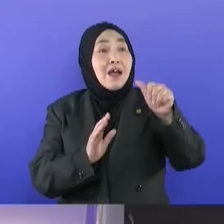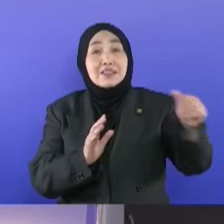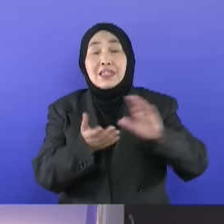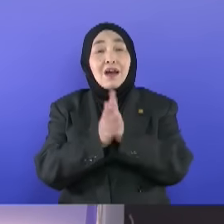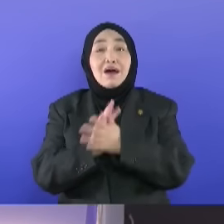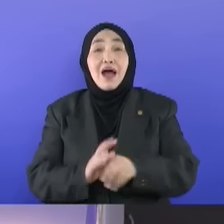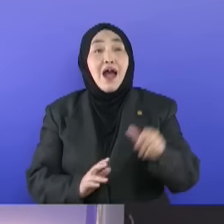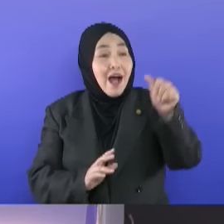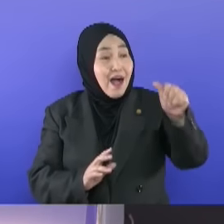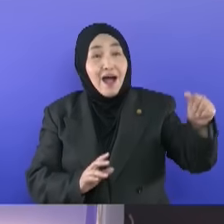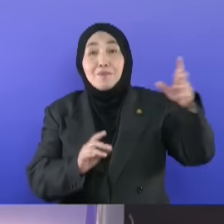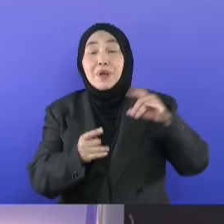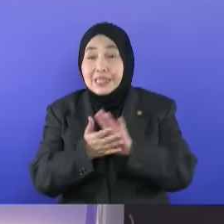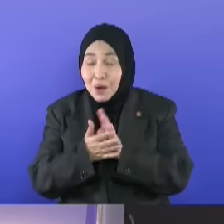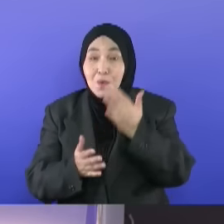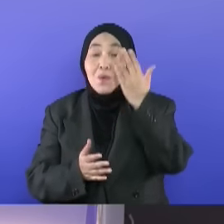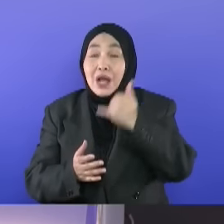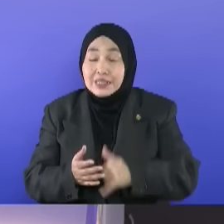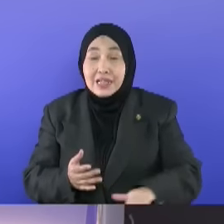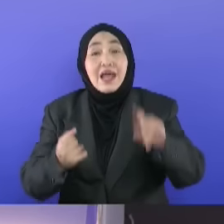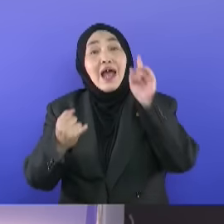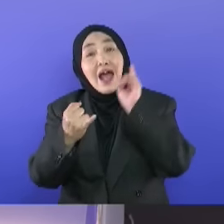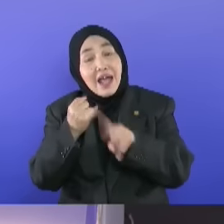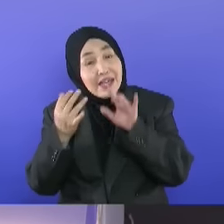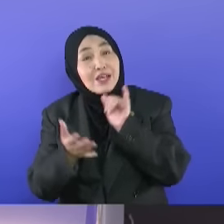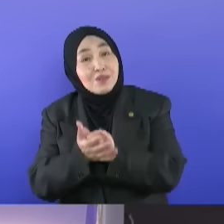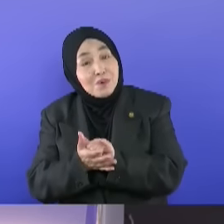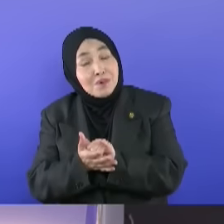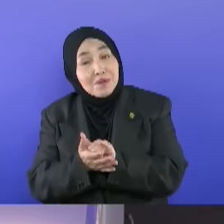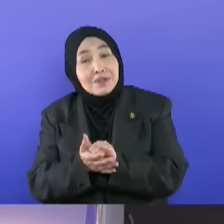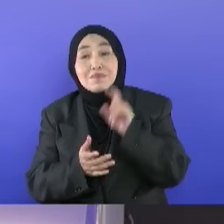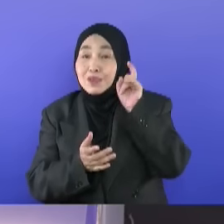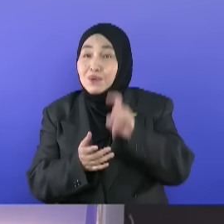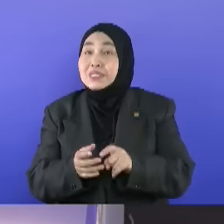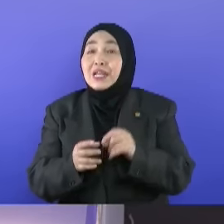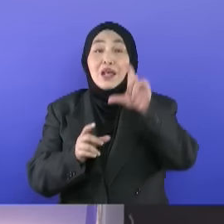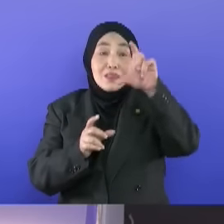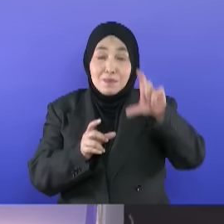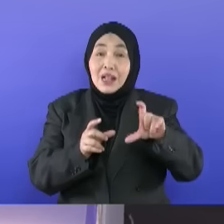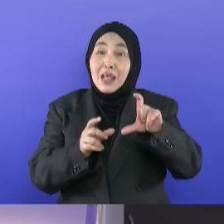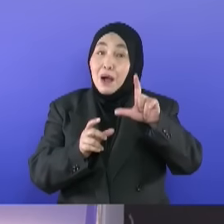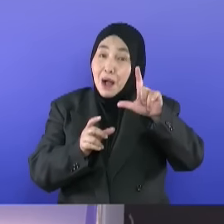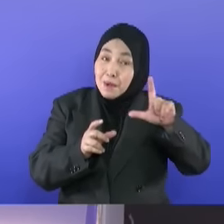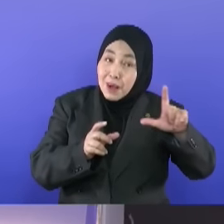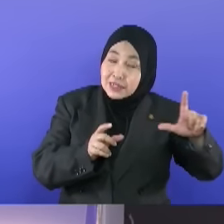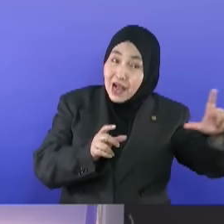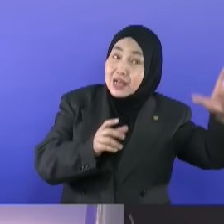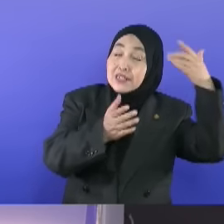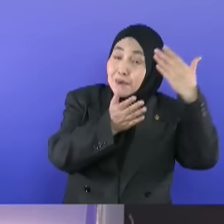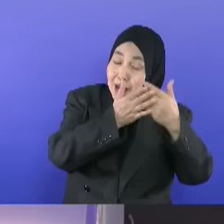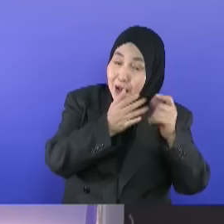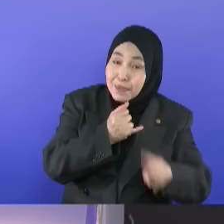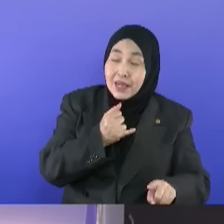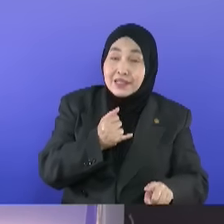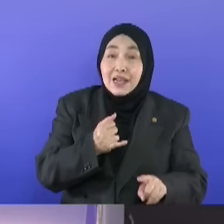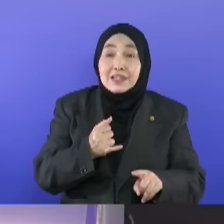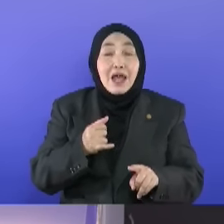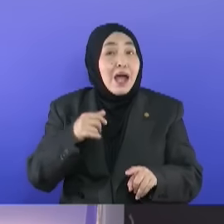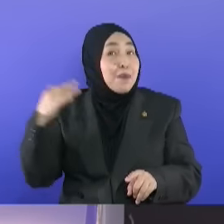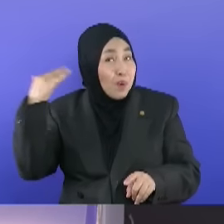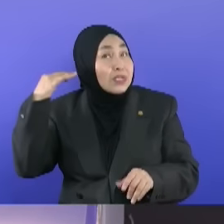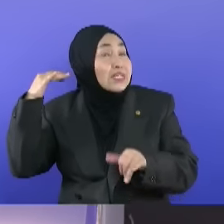pula jadinya. Allahuakbar. Kerana apa di asyik tadi? Kerana sepatutnya ditebalkan yang panjang tu sampai habis. Sedap ni nampak macam sedap.